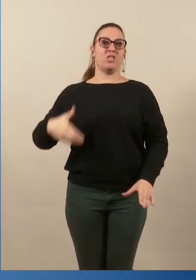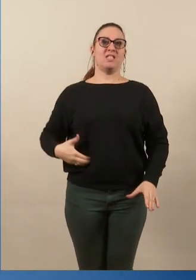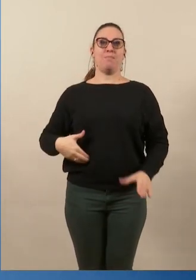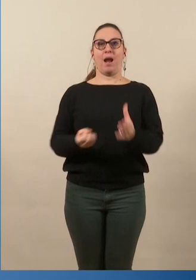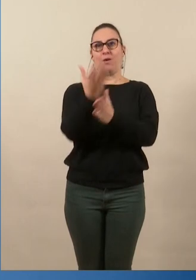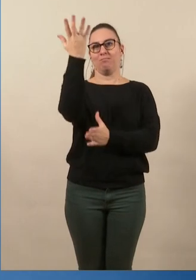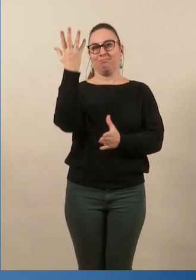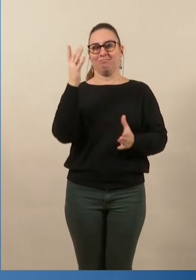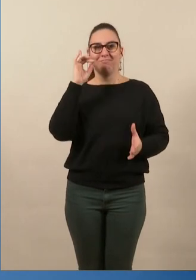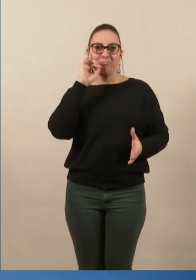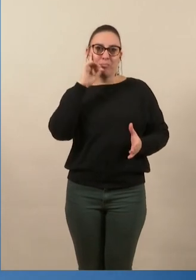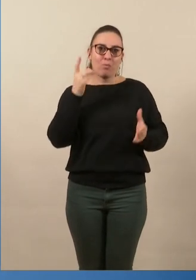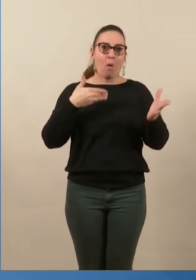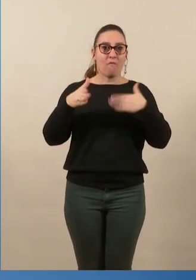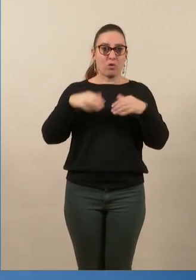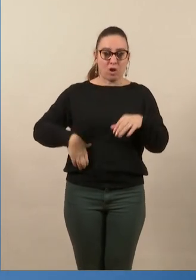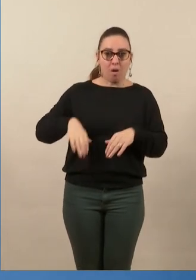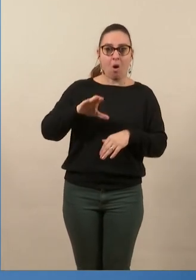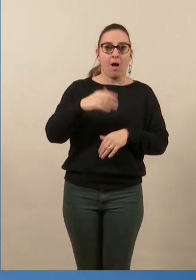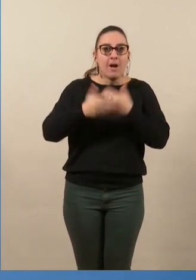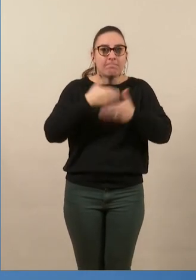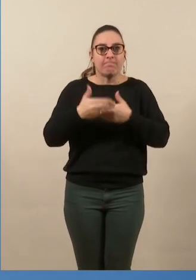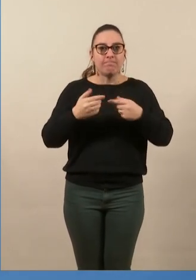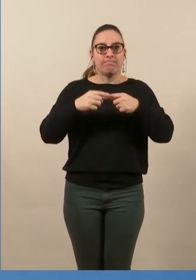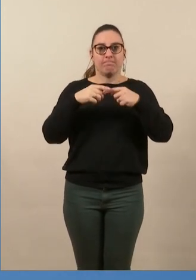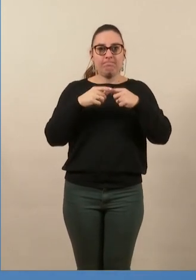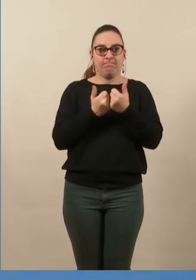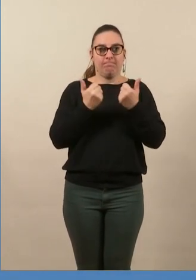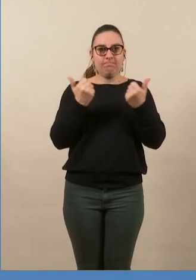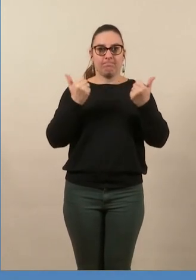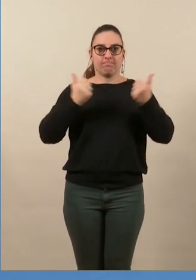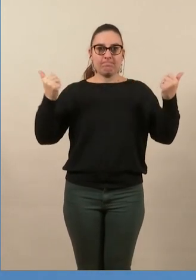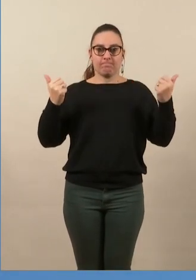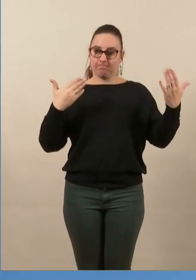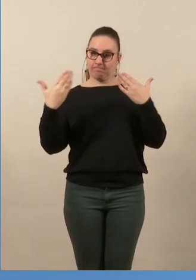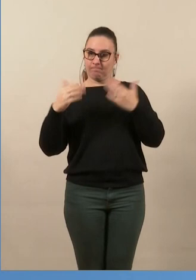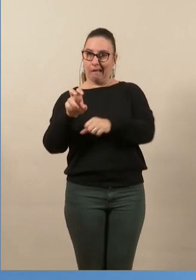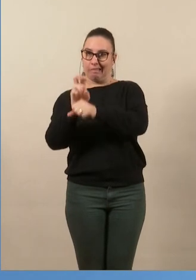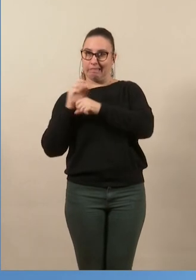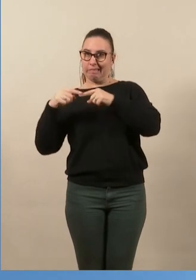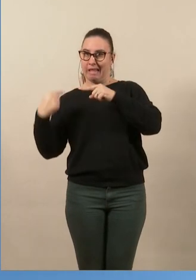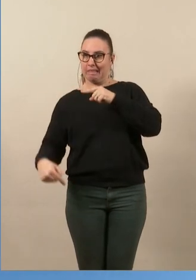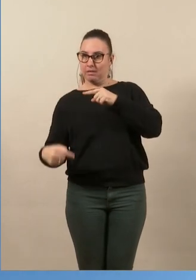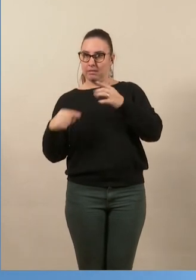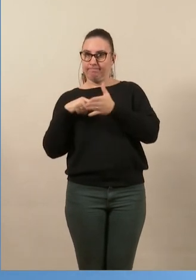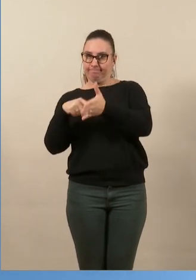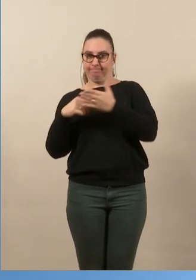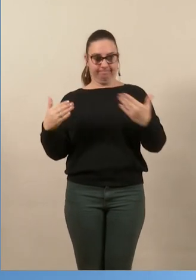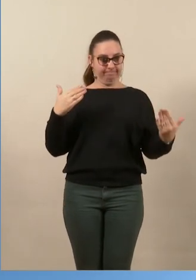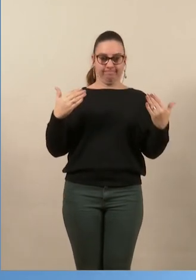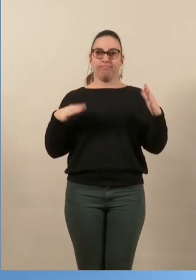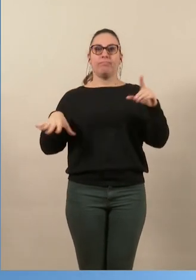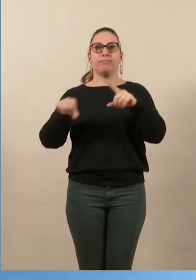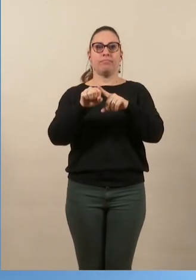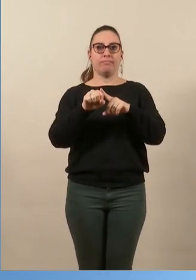les dépenses de fonctionnement continuent de se creuser et en face la dette pour compenser nous allons bel et bien nous